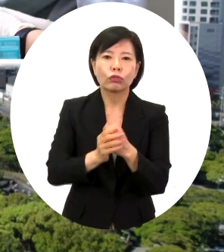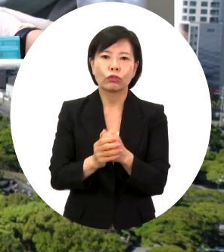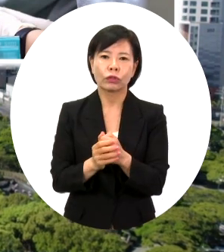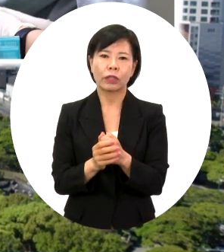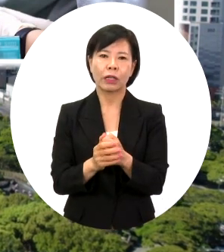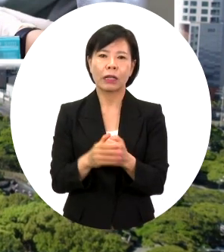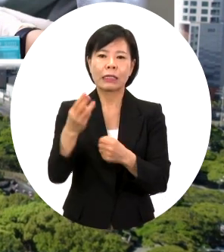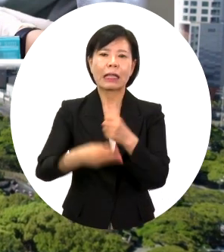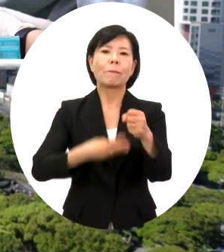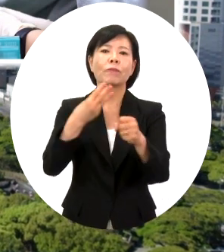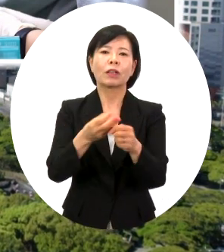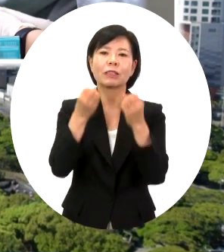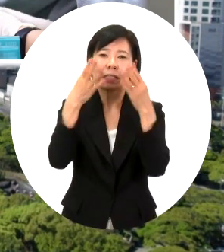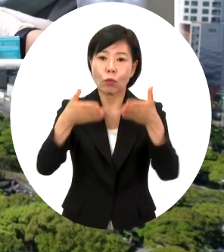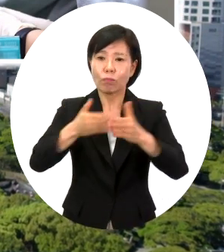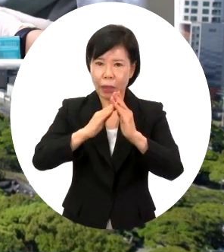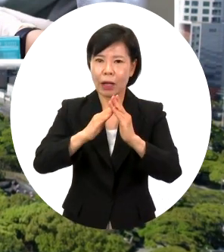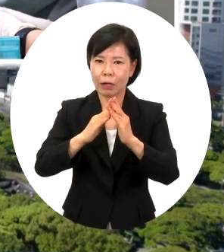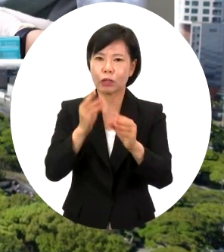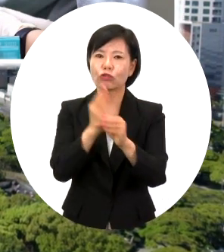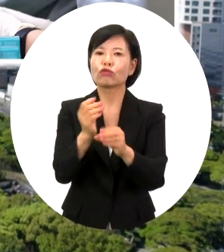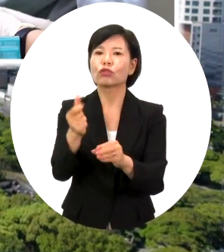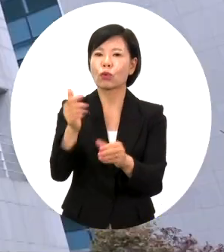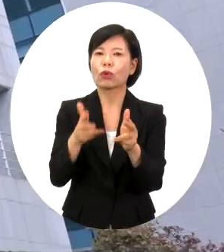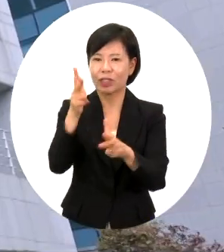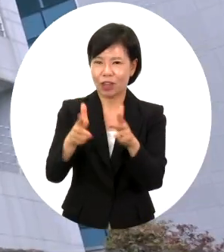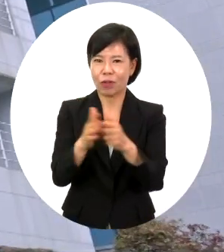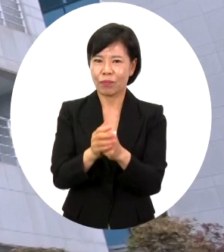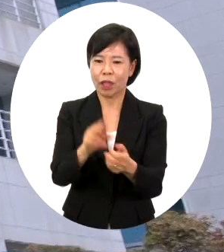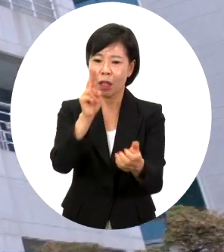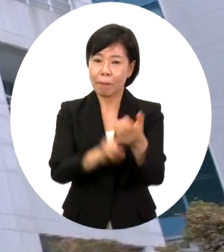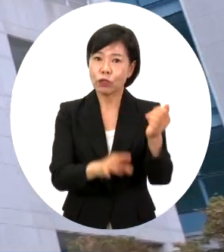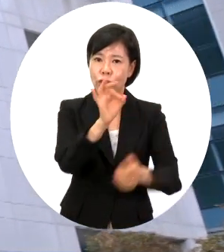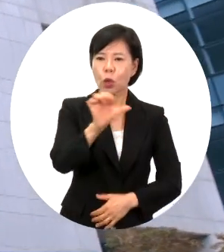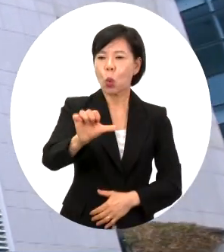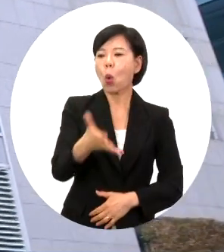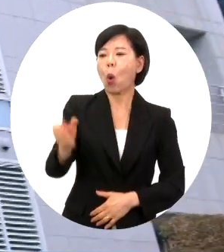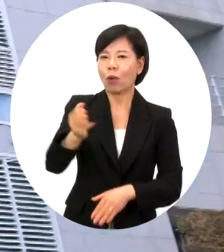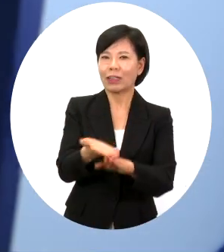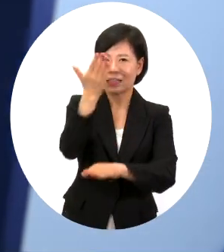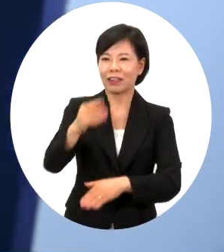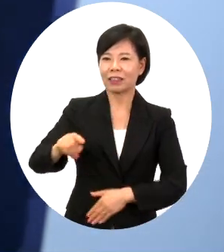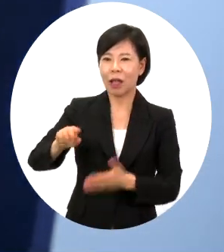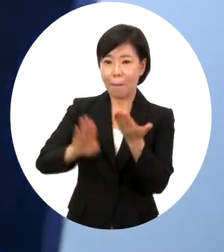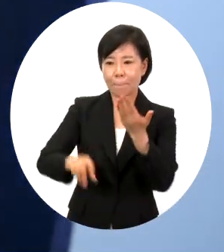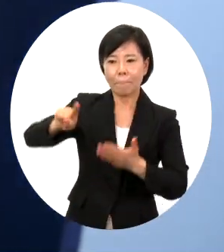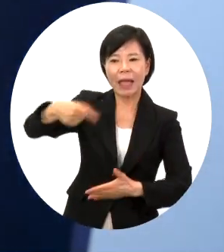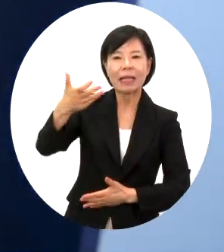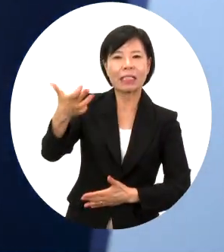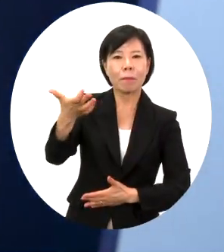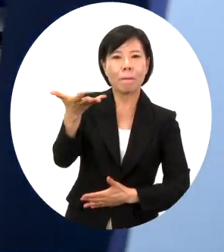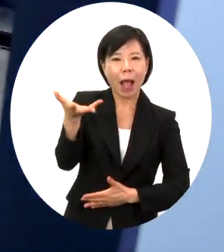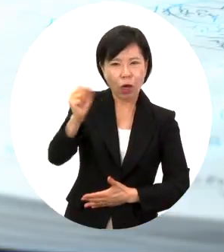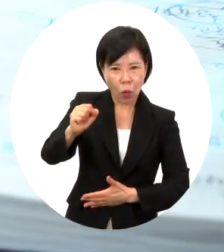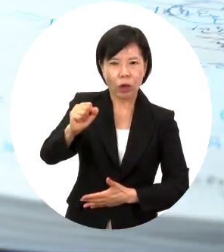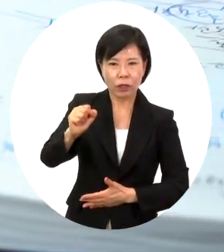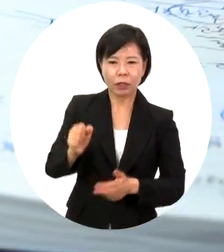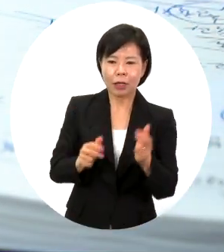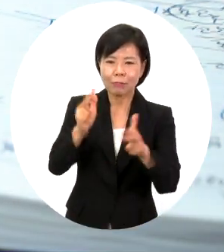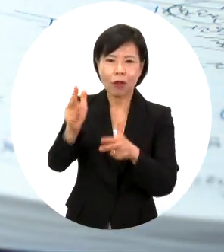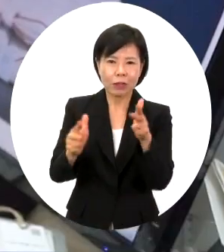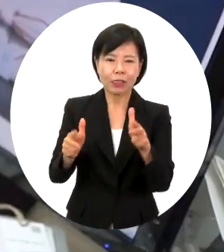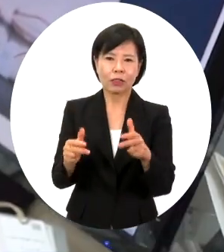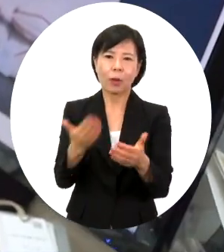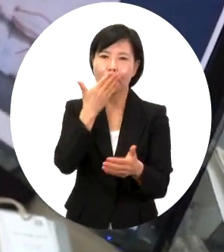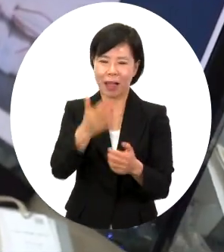대상은 창업 3년 이상 도내 중소기업인데요. 매출액이 5억 원 이상 118억 원 미만인 성장